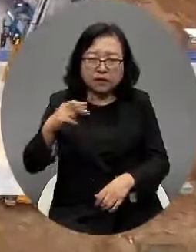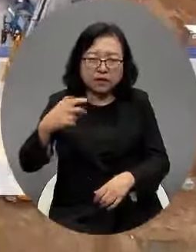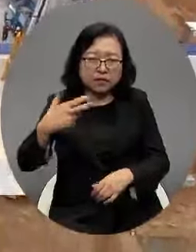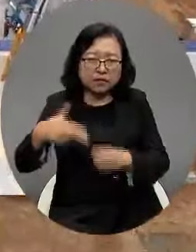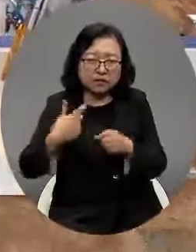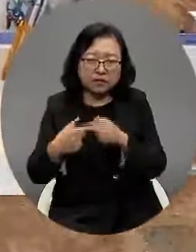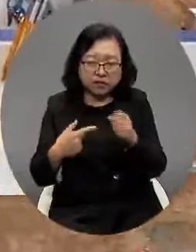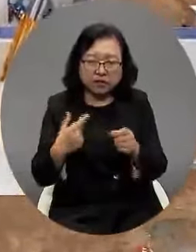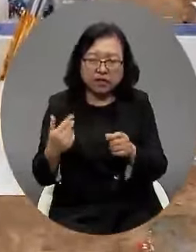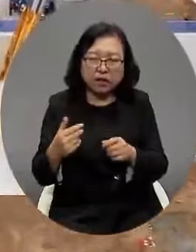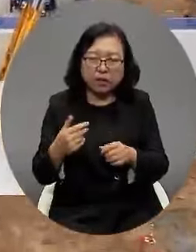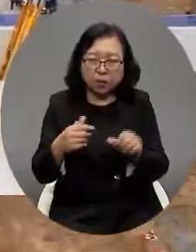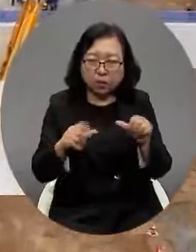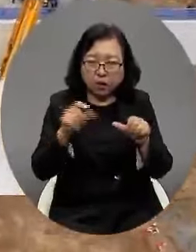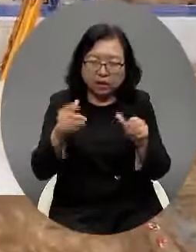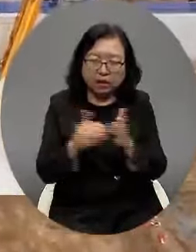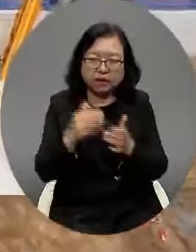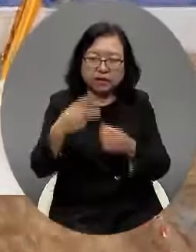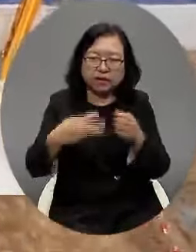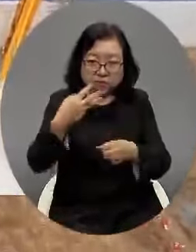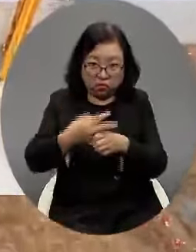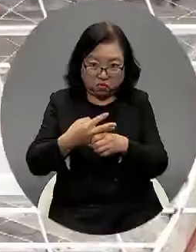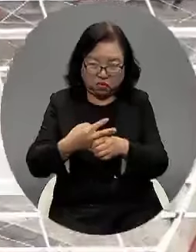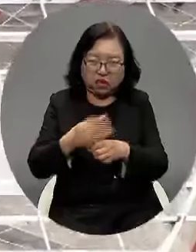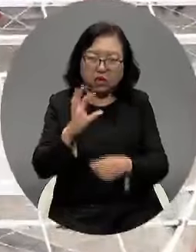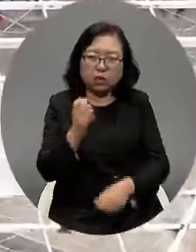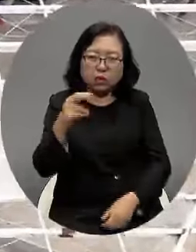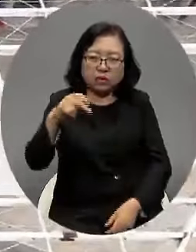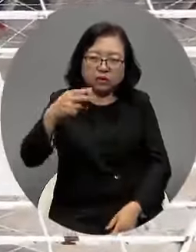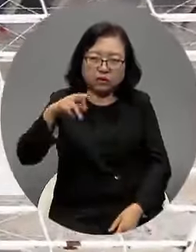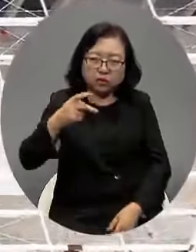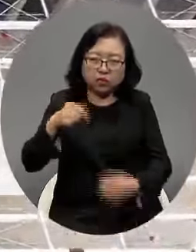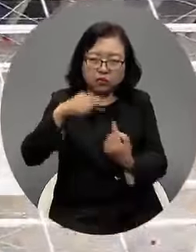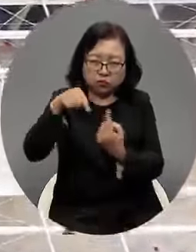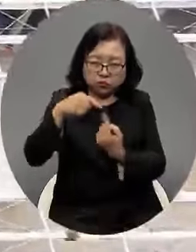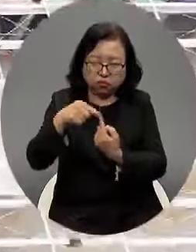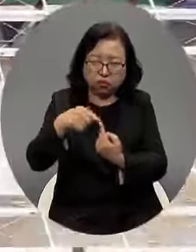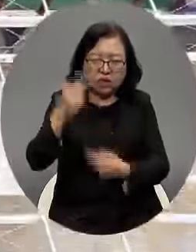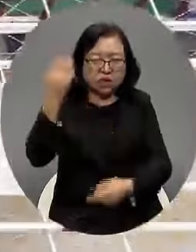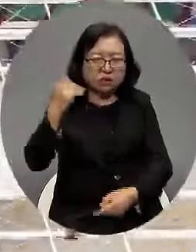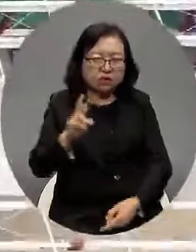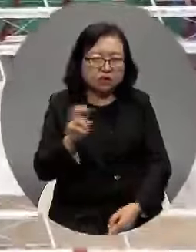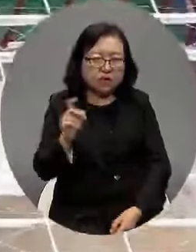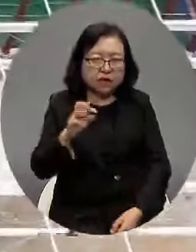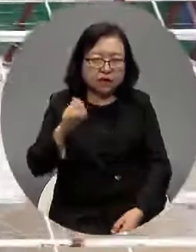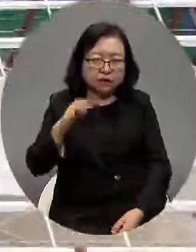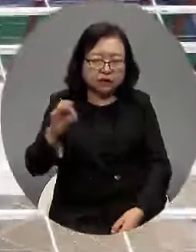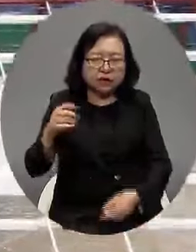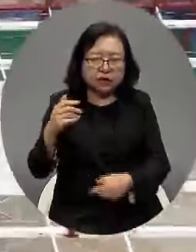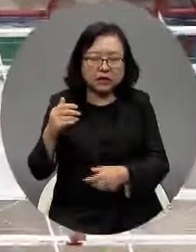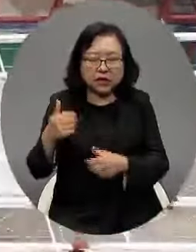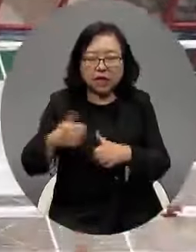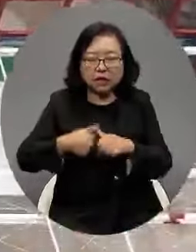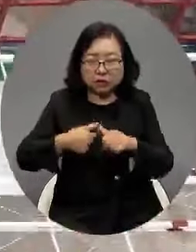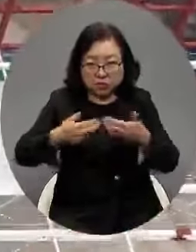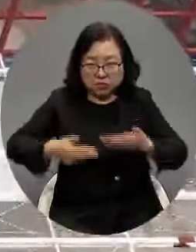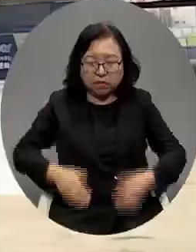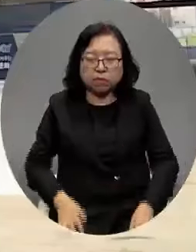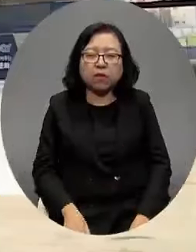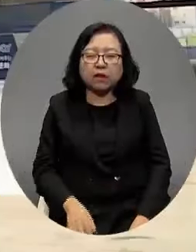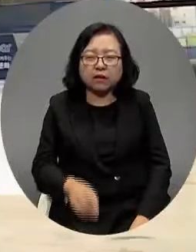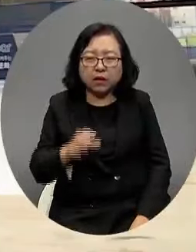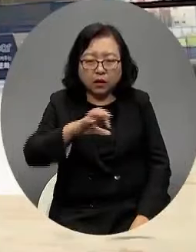3년간 청주 오스코 운영하며 한국 마이스 협회가 자문 기관으로 참여합니다 청주 오스코는